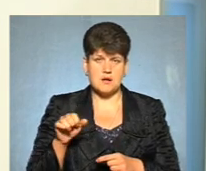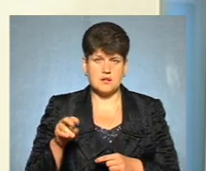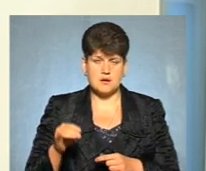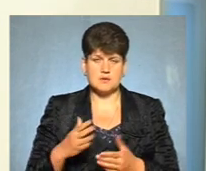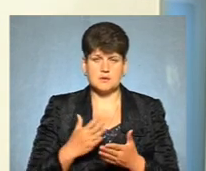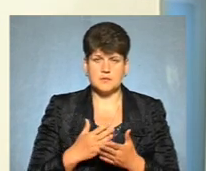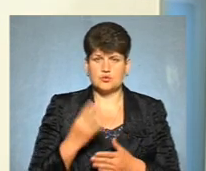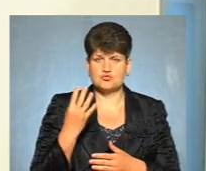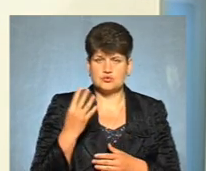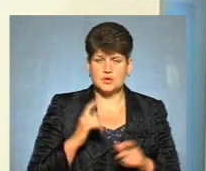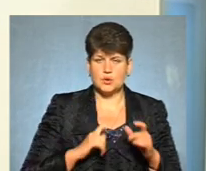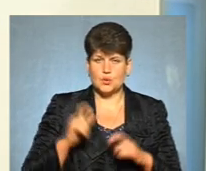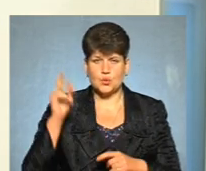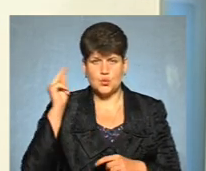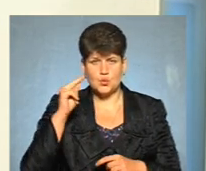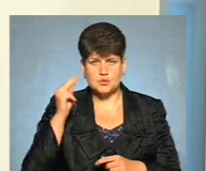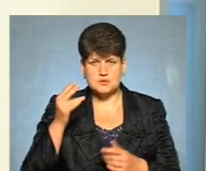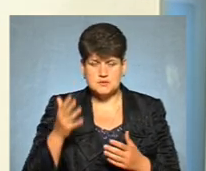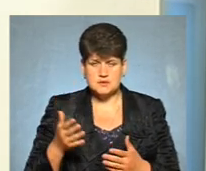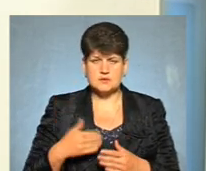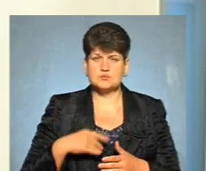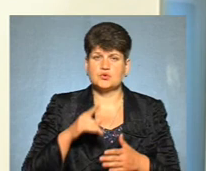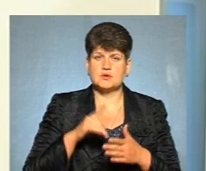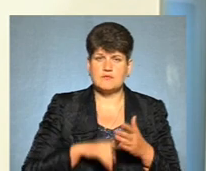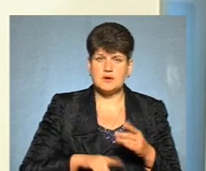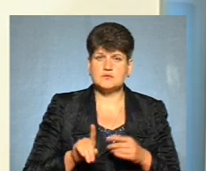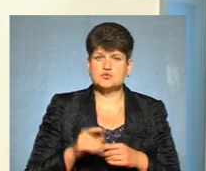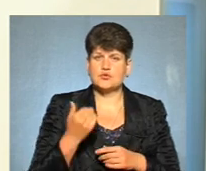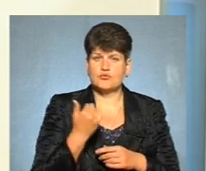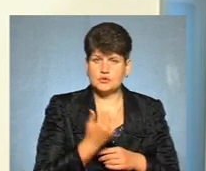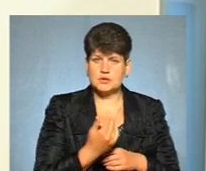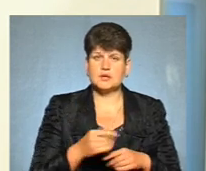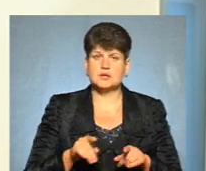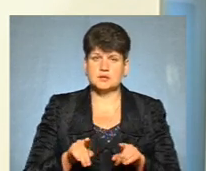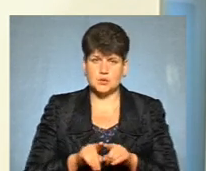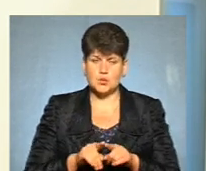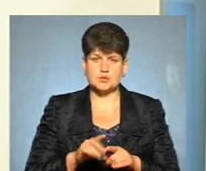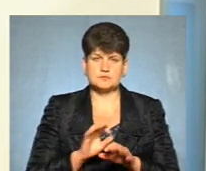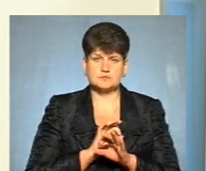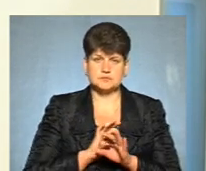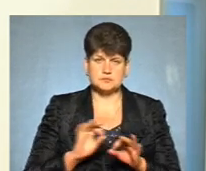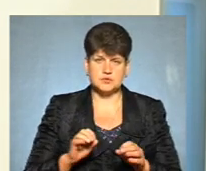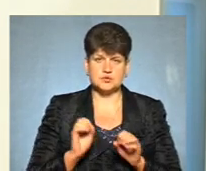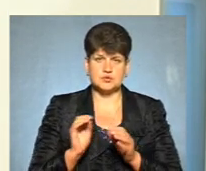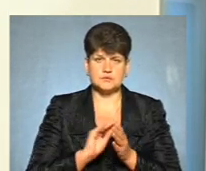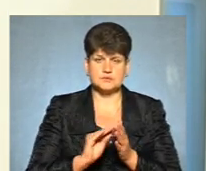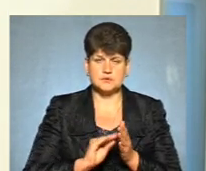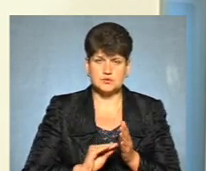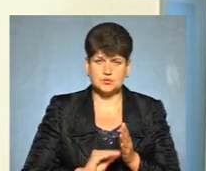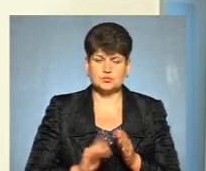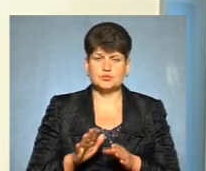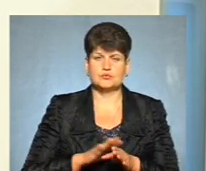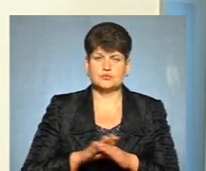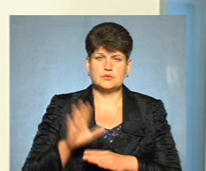4 курси навчання. Сподіваємося, що вони також успішно здадуть, будуть дотримуватися